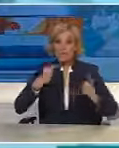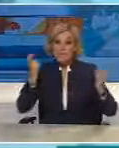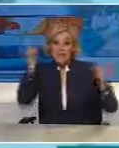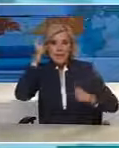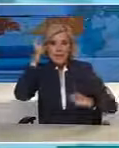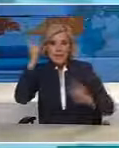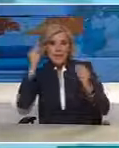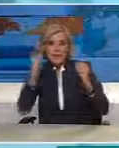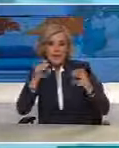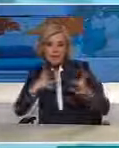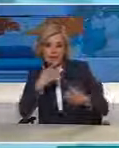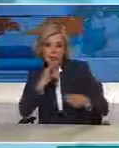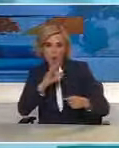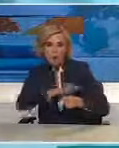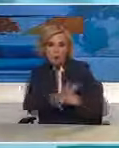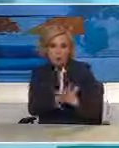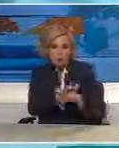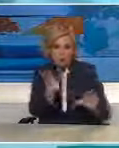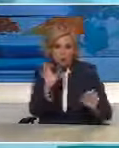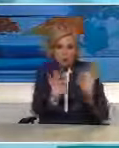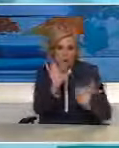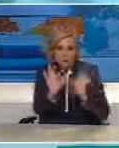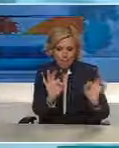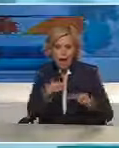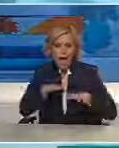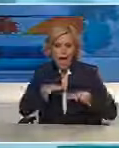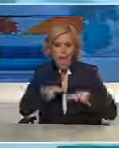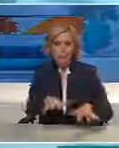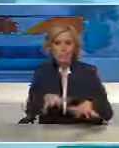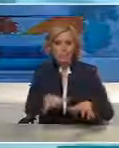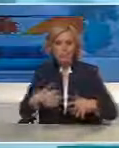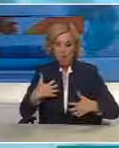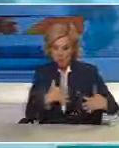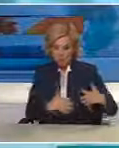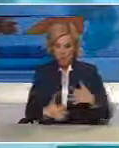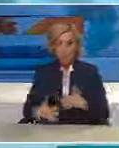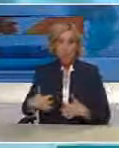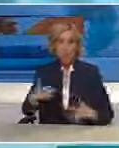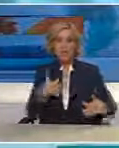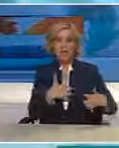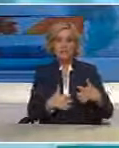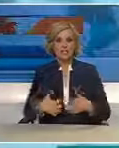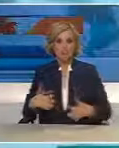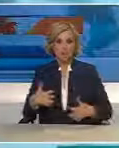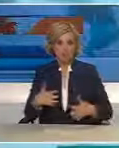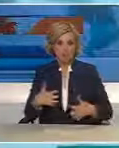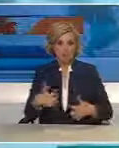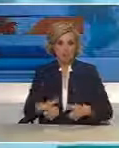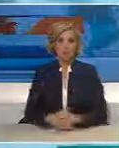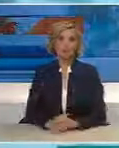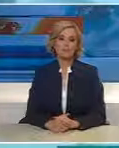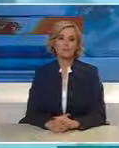αυτός ο ιός κάνει αυτή την πολυσυστηματική μορφή, όπου κατά κάποιο τρόπο προσβάλλει πολλά όργανα